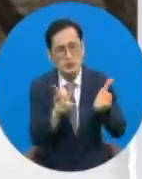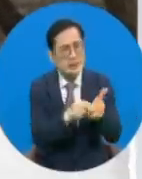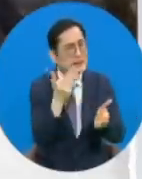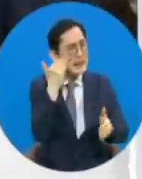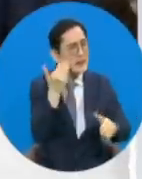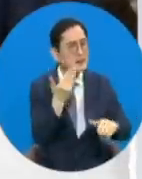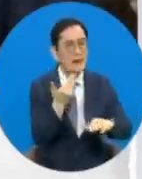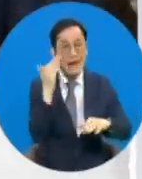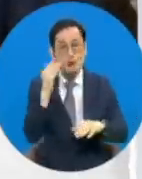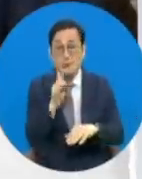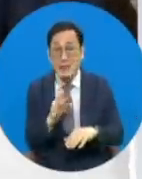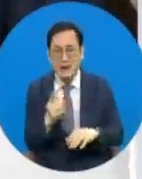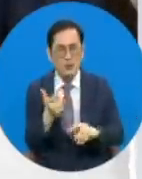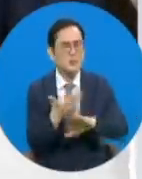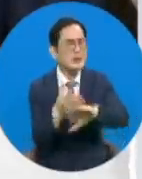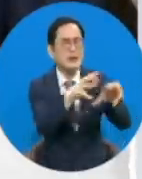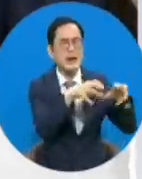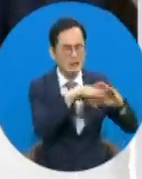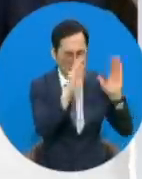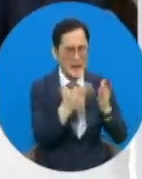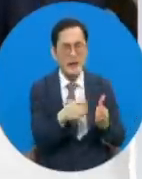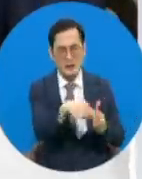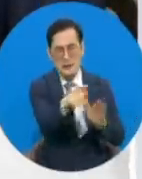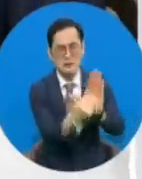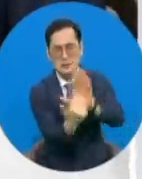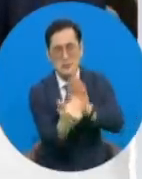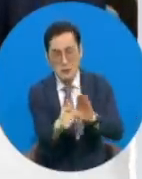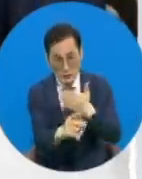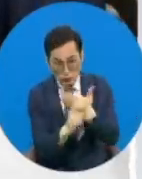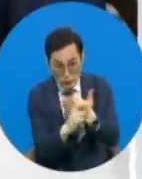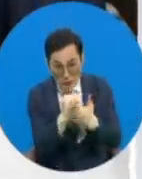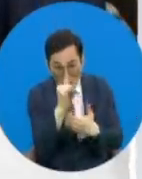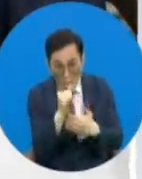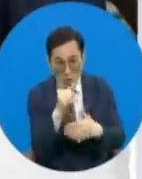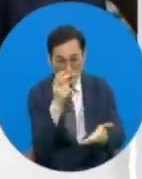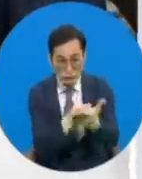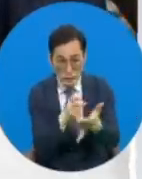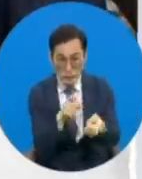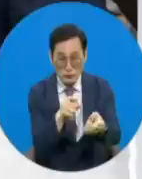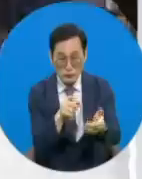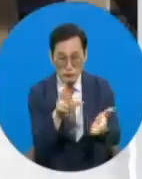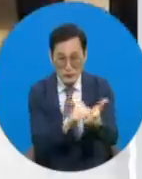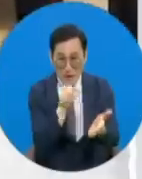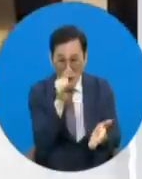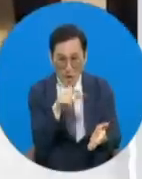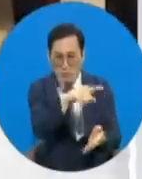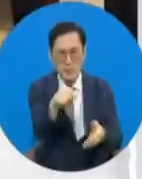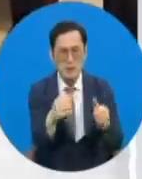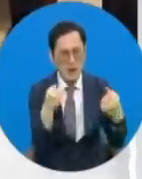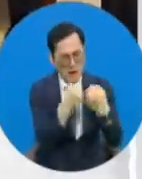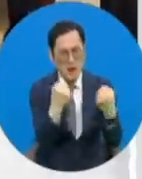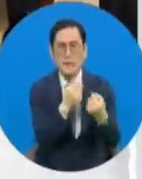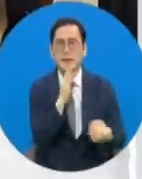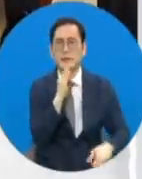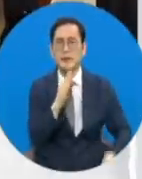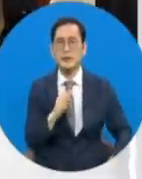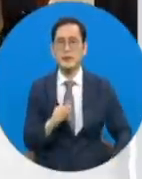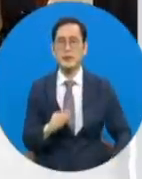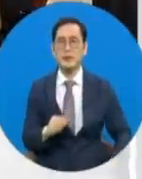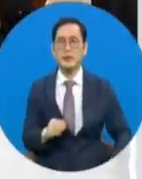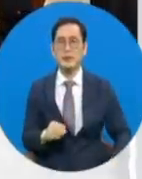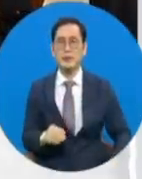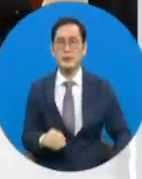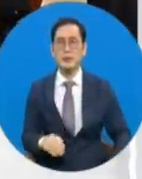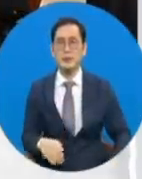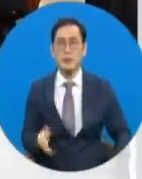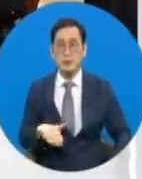게 맞고요. 그래서 IAEA 등 국제적인 기구와 함께 그 일을 하고 있는 건데, 대한민국이 가장 국민들이